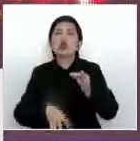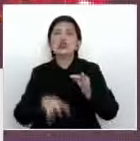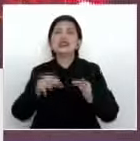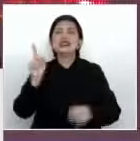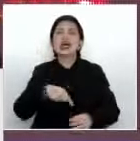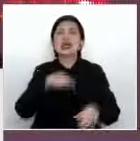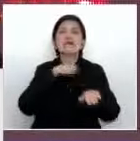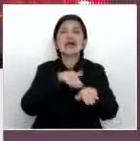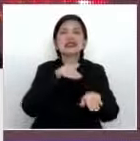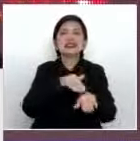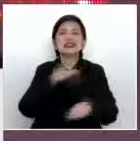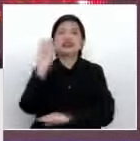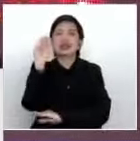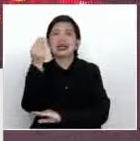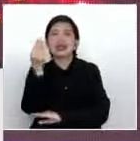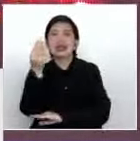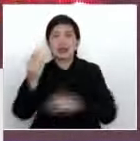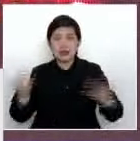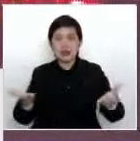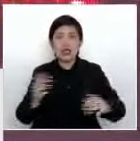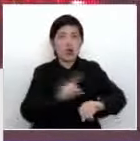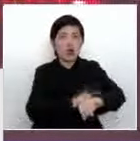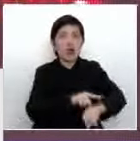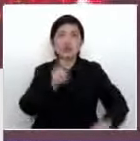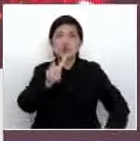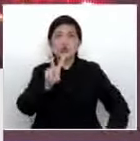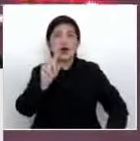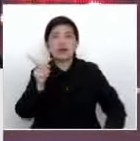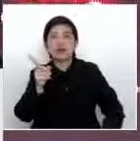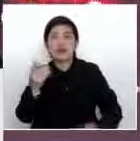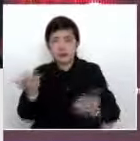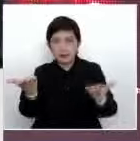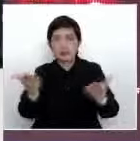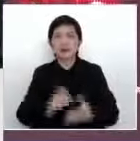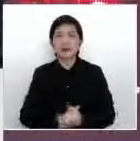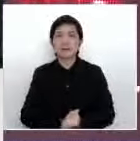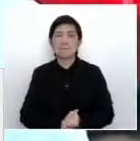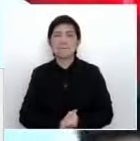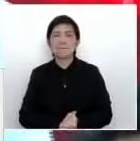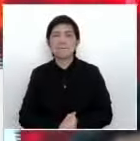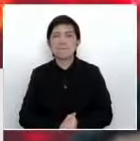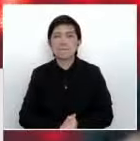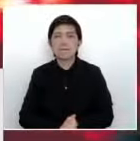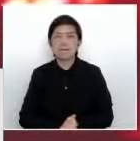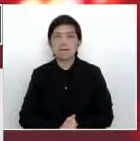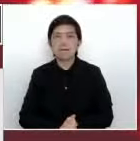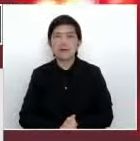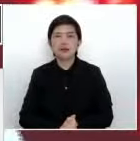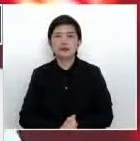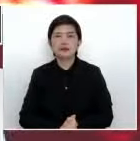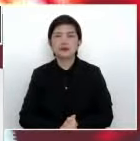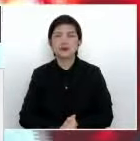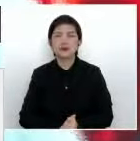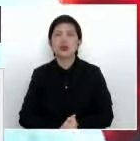Jakarta waktu menjawab 2 menit dimulai dari Anda berbicara kami persilakan dengan